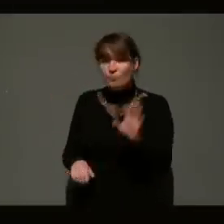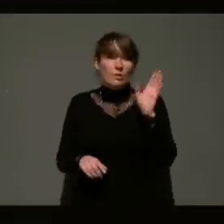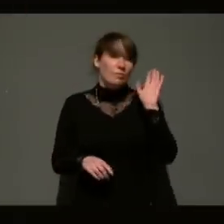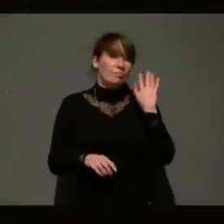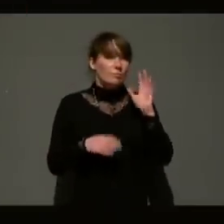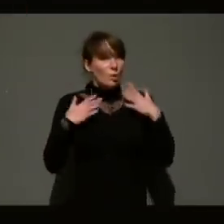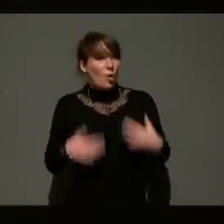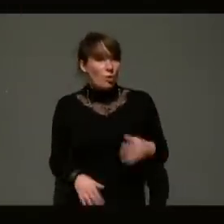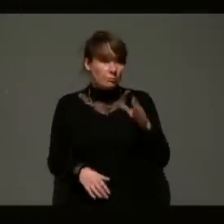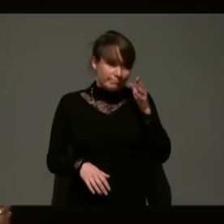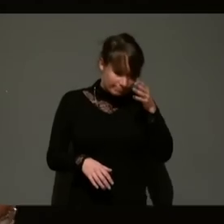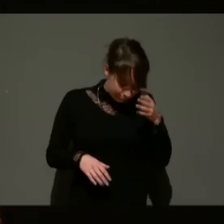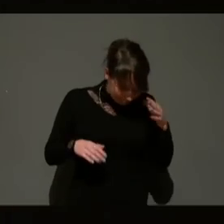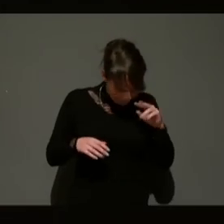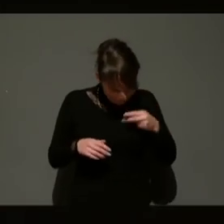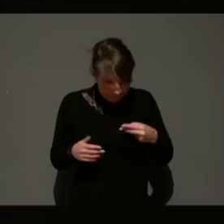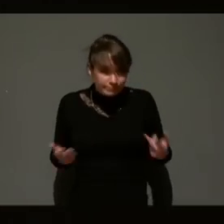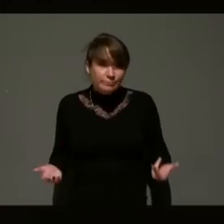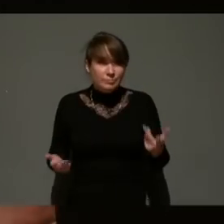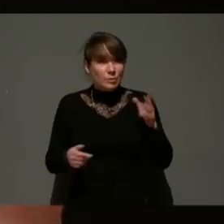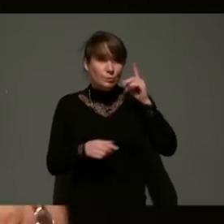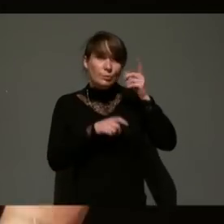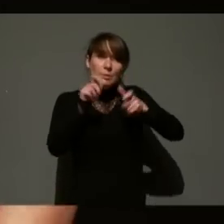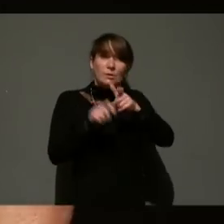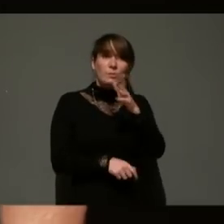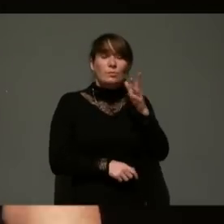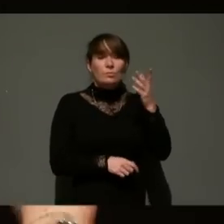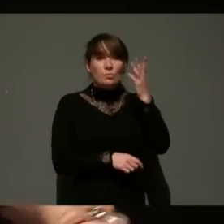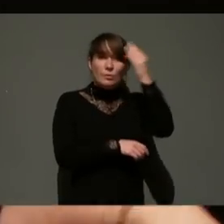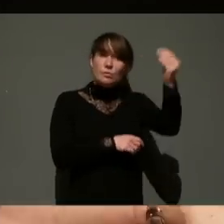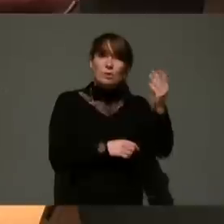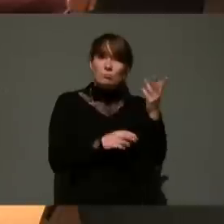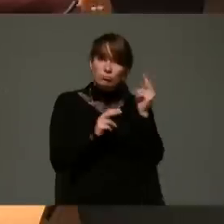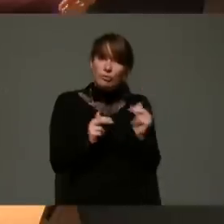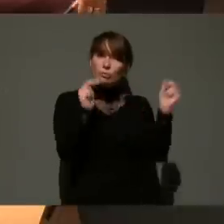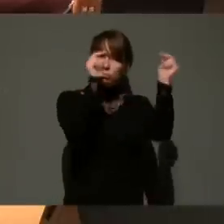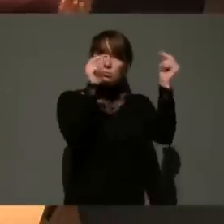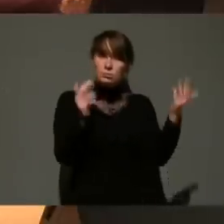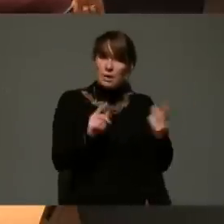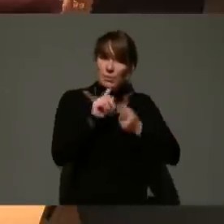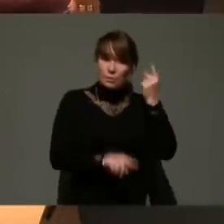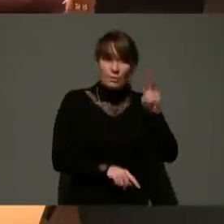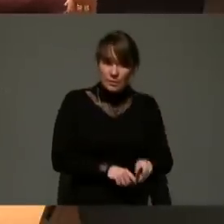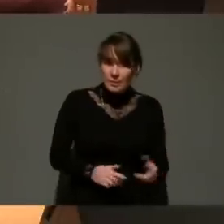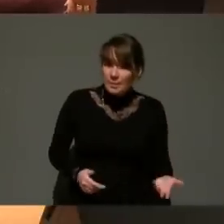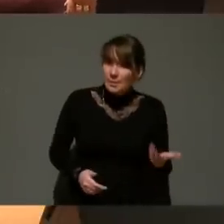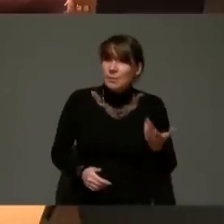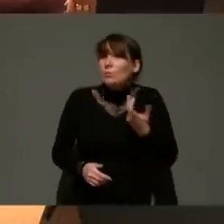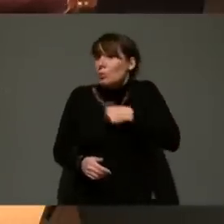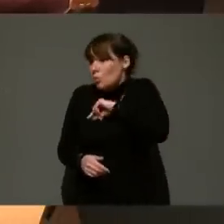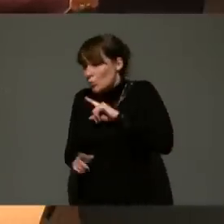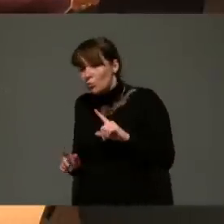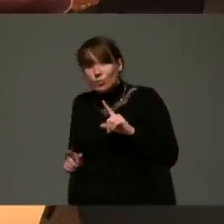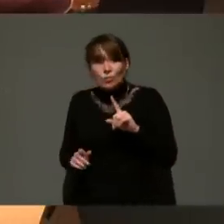peut imaginer que pour les athlètes de haut niveau, c'est très important, Pierre Rougonga. Et nous, quand on fait notre petite activité physique, il faut